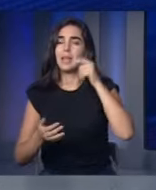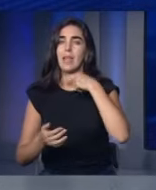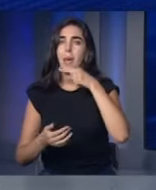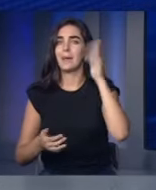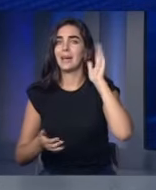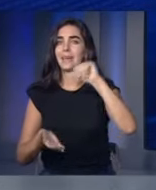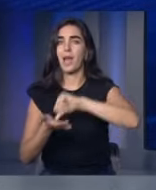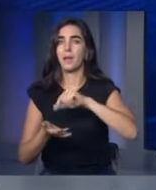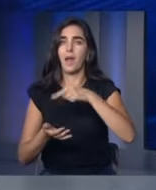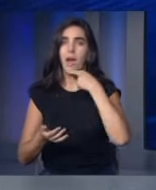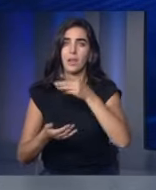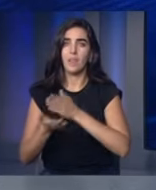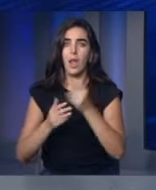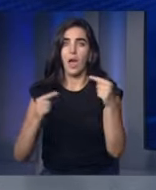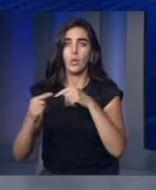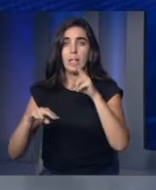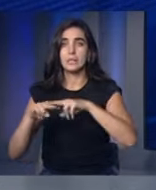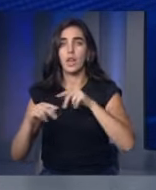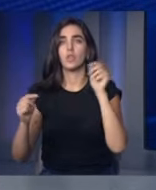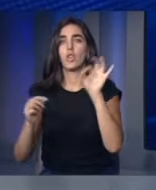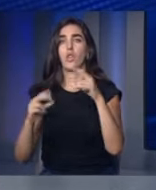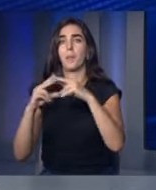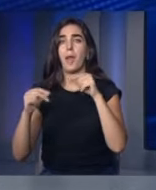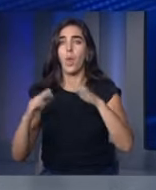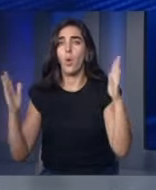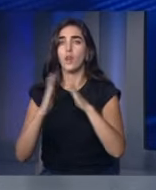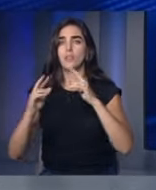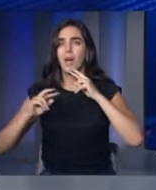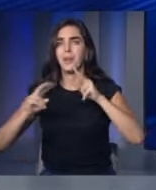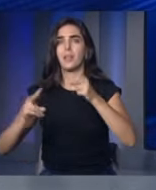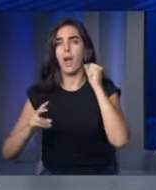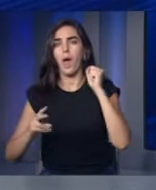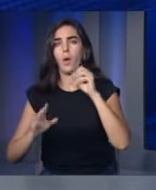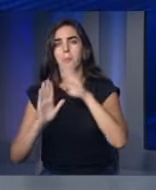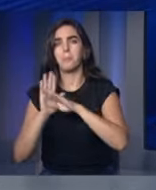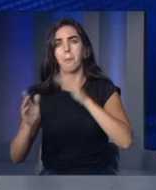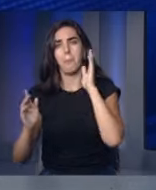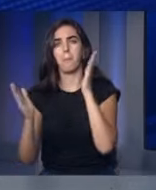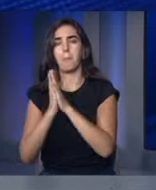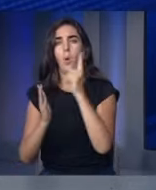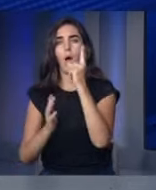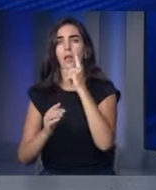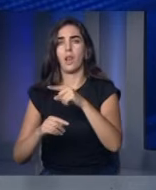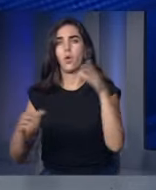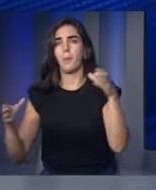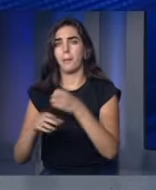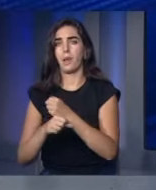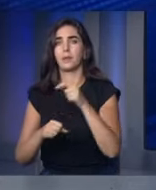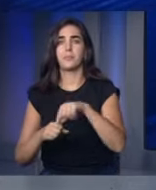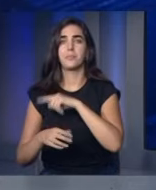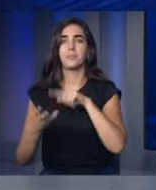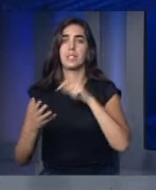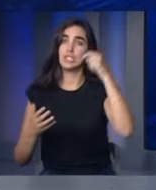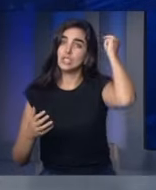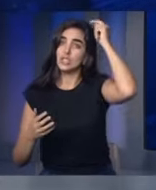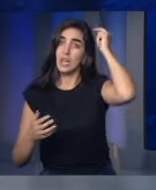إيرانيا: أي تدخل أو عدوان إسرائيلي ضد لبنان سوف يواجه برد حاسم وموحد من كل محور